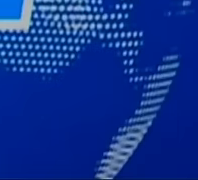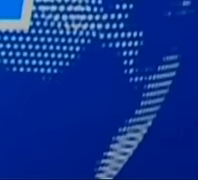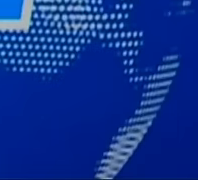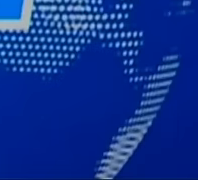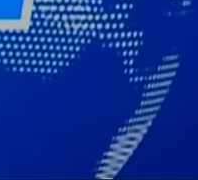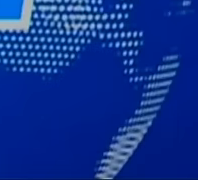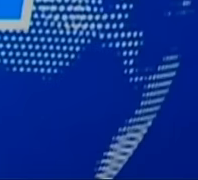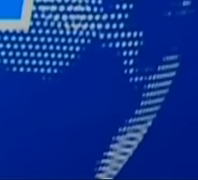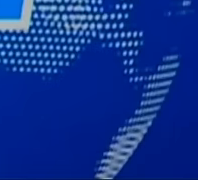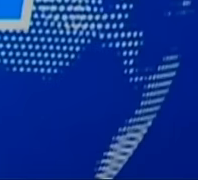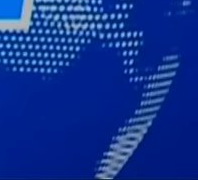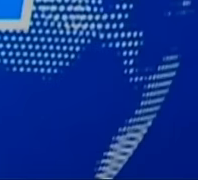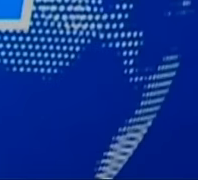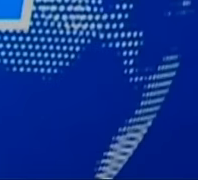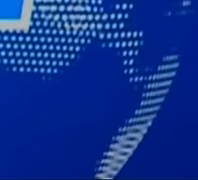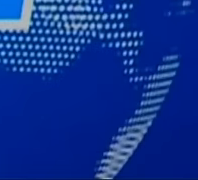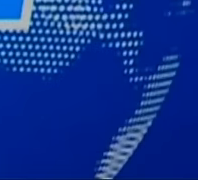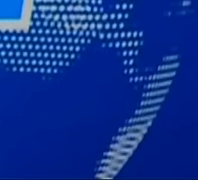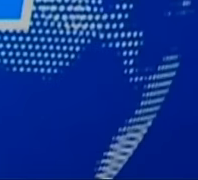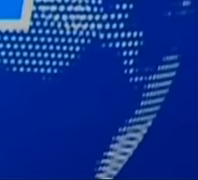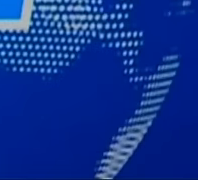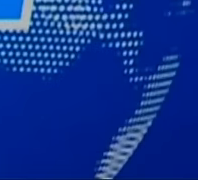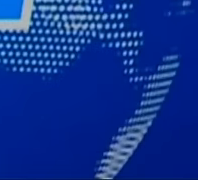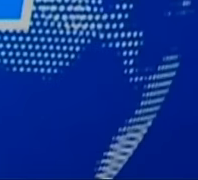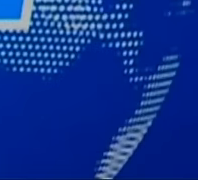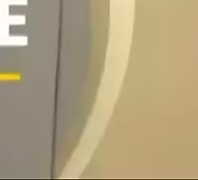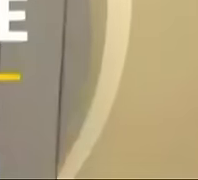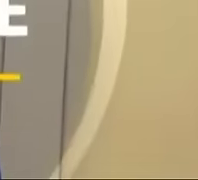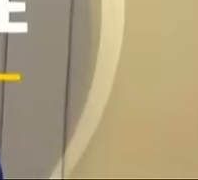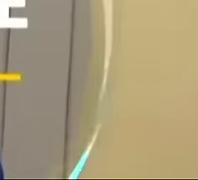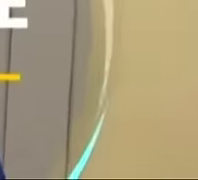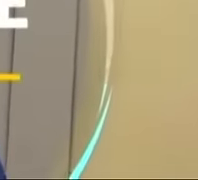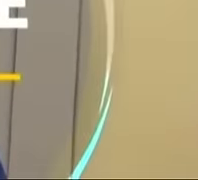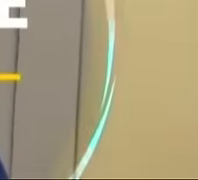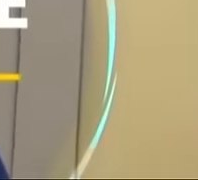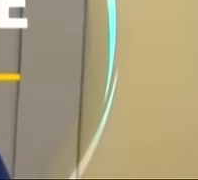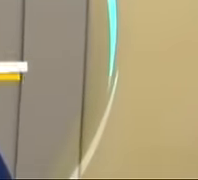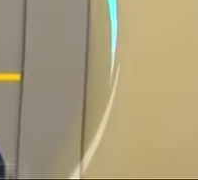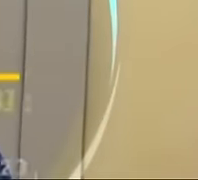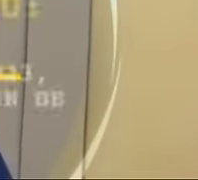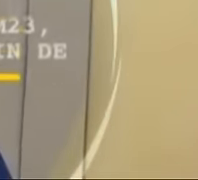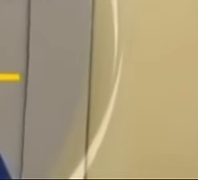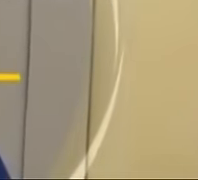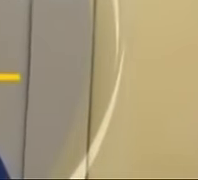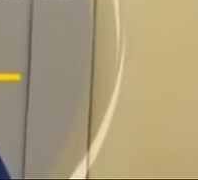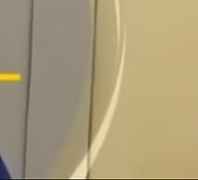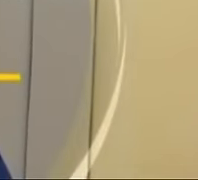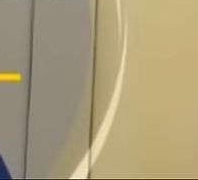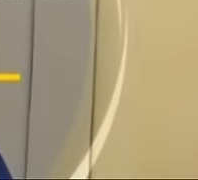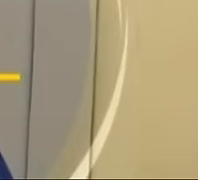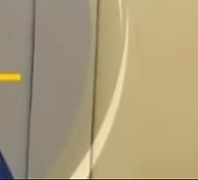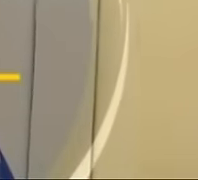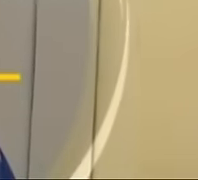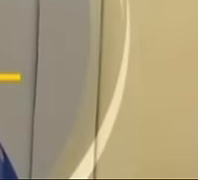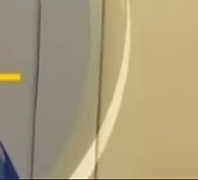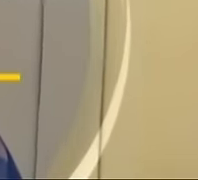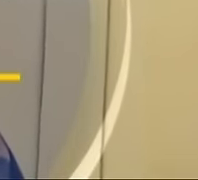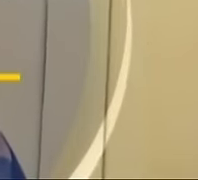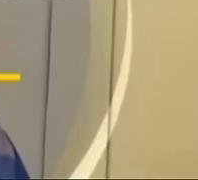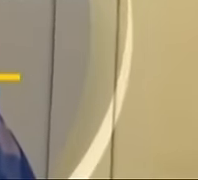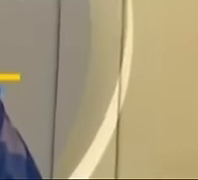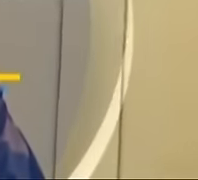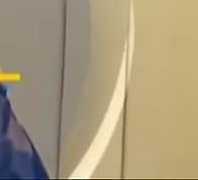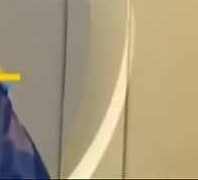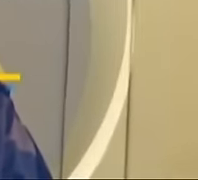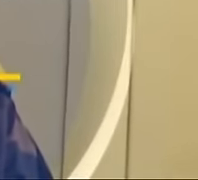salade congolaise dont voici les sommaires. L'aéroport de Goma dans la province du Nord Kivu a été la cible d'au moins une